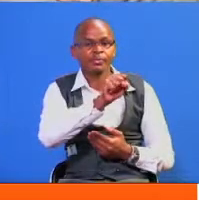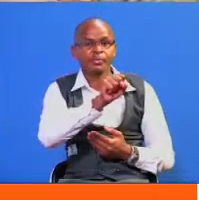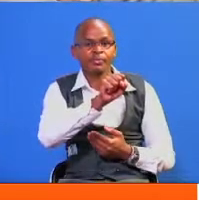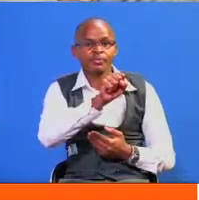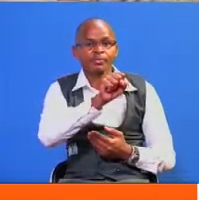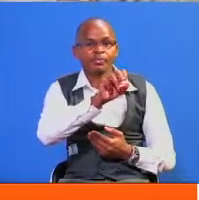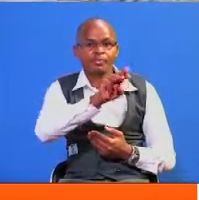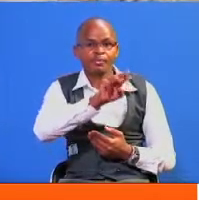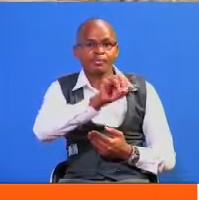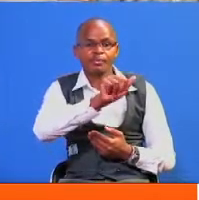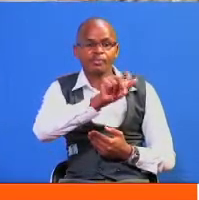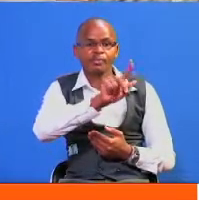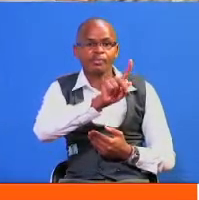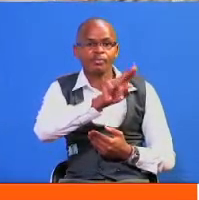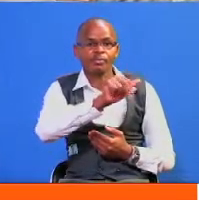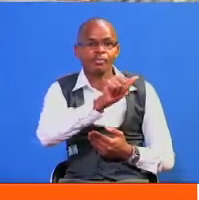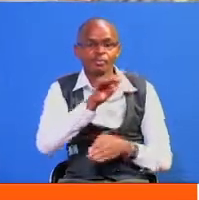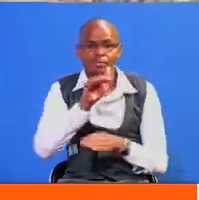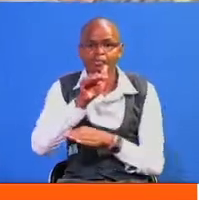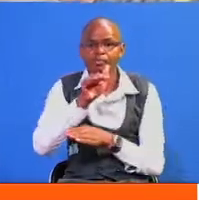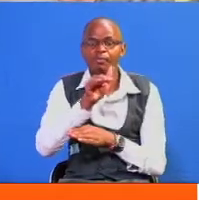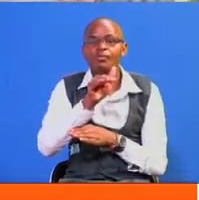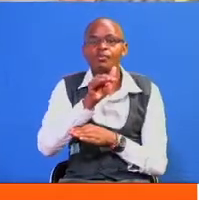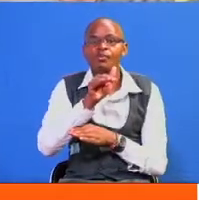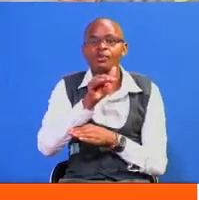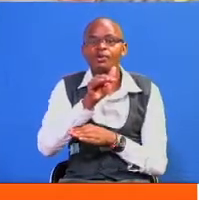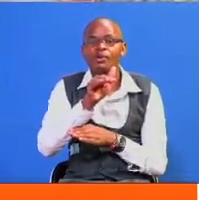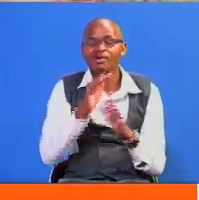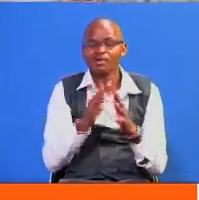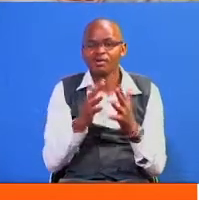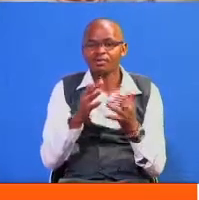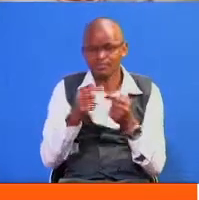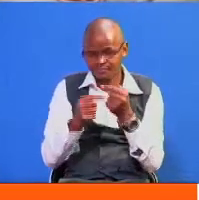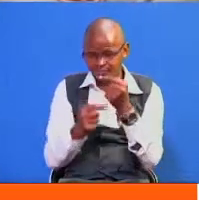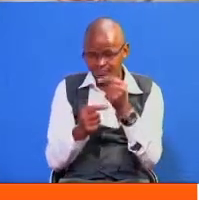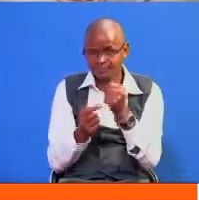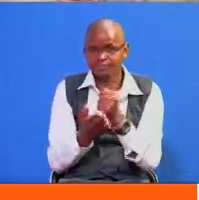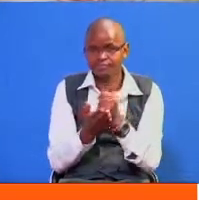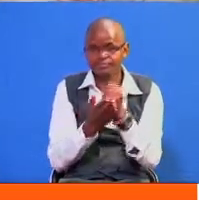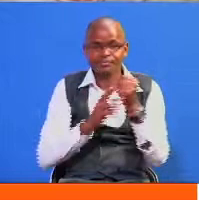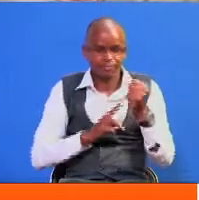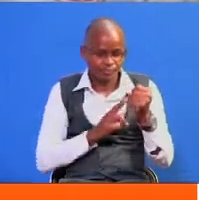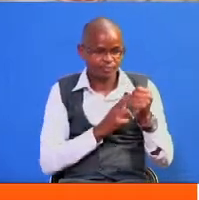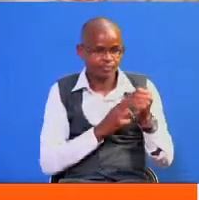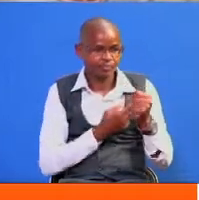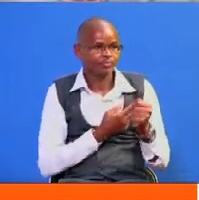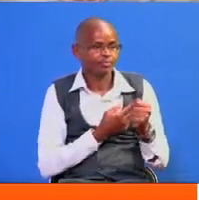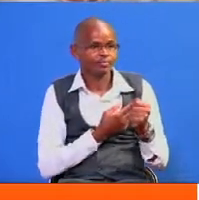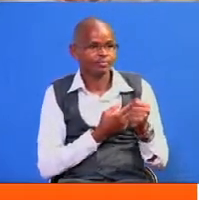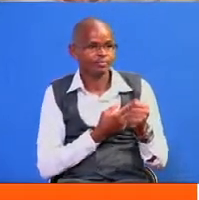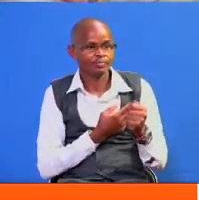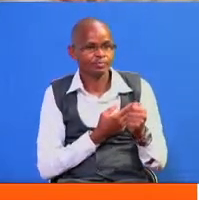Makau, tunaomba sababu kama unajua hiyo maneno uendelee na utusaidie sisi